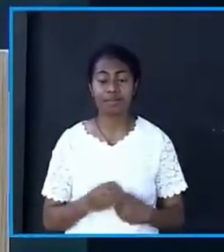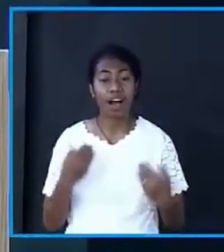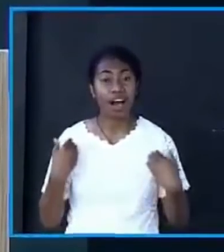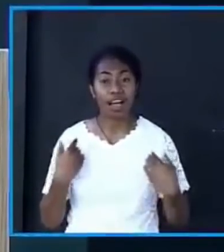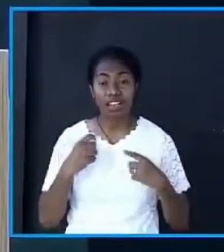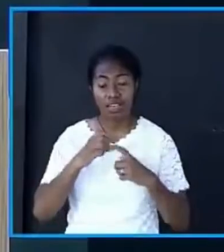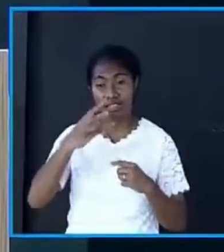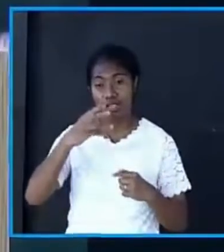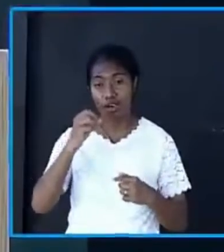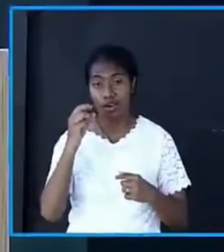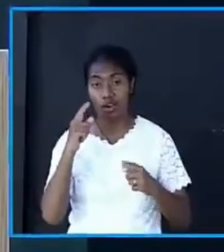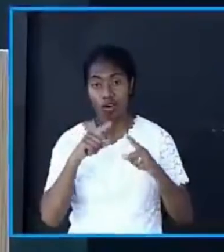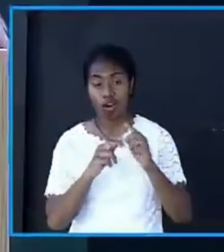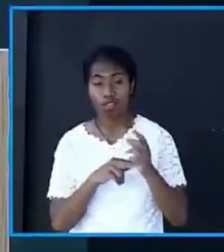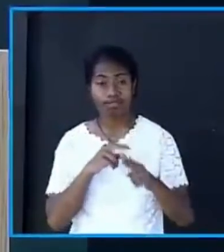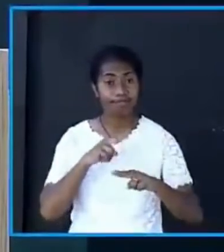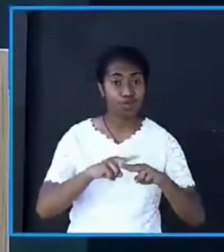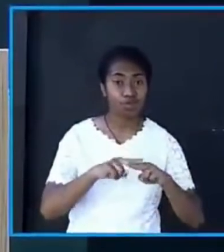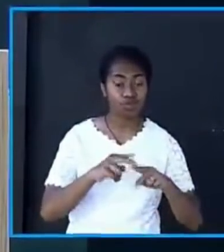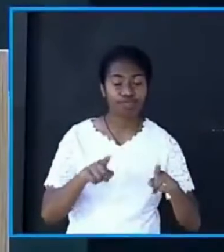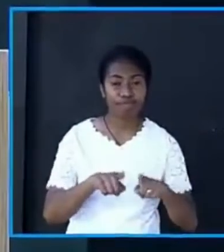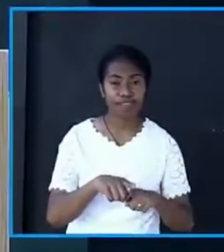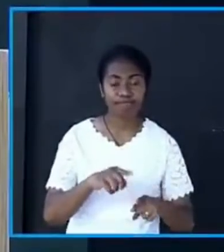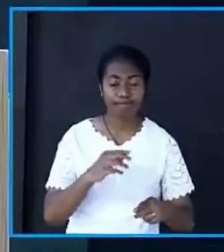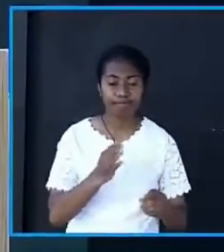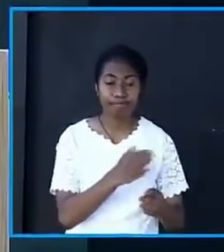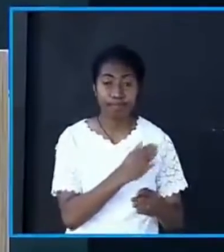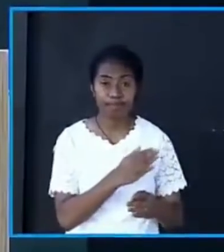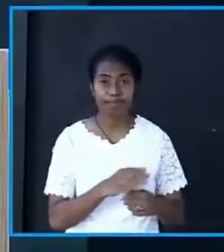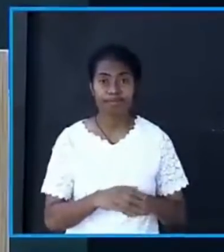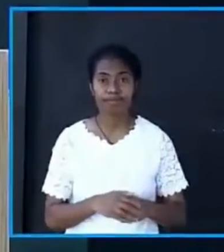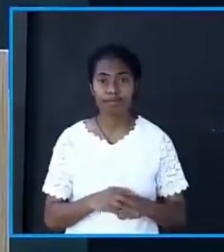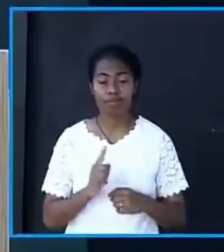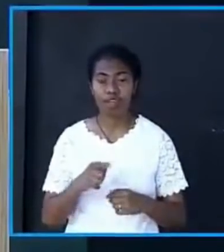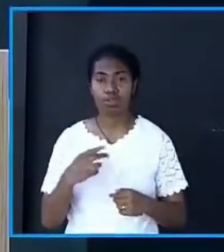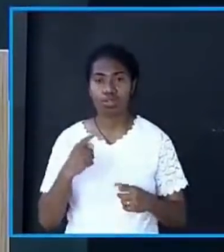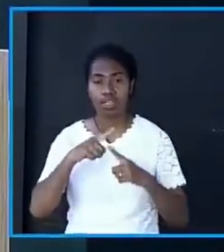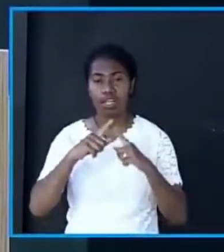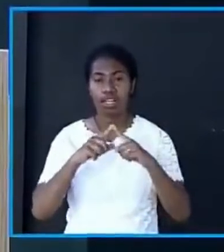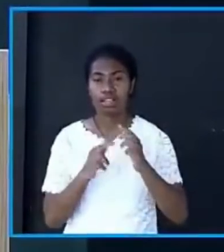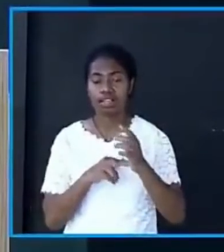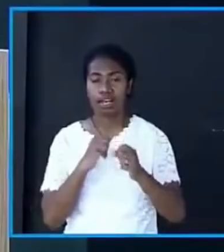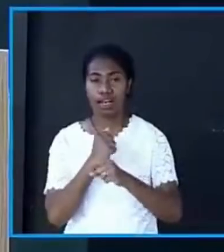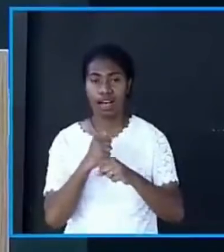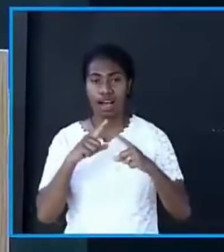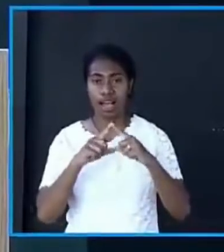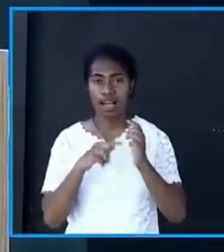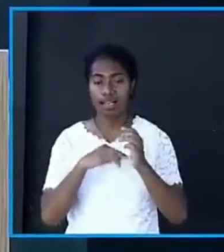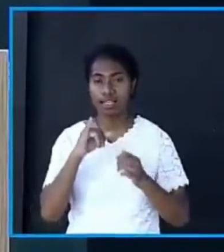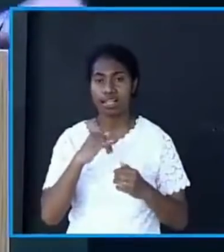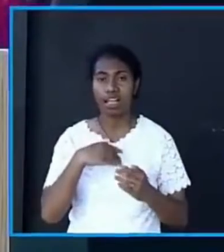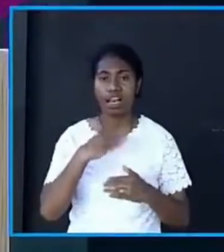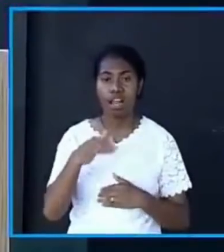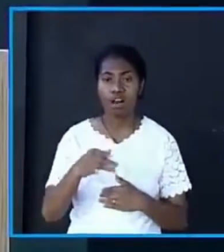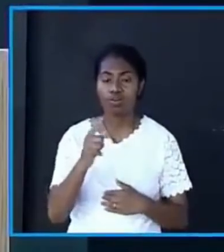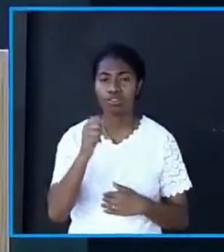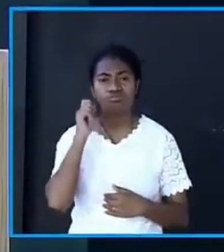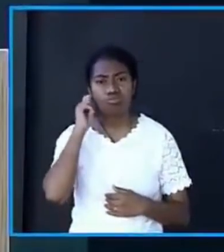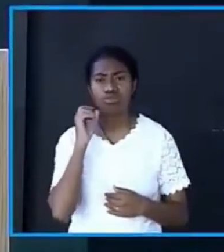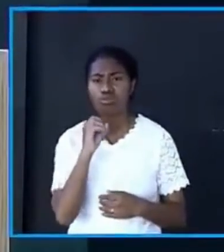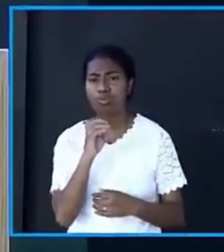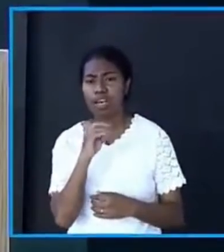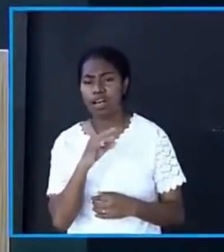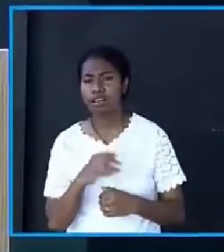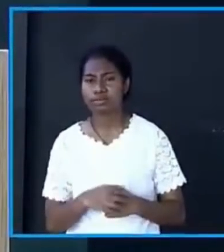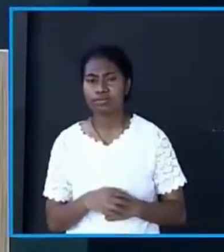ibu yang sudah tua duduk dipinggir pantai ditemani oleh seorang anaknya lalu ibu itu bilang na